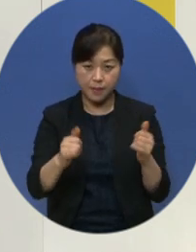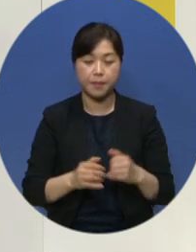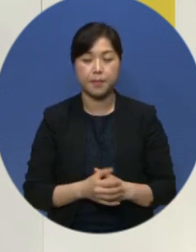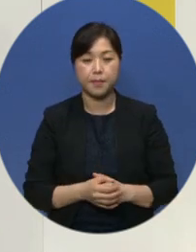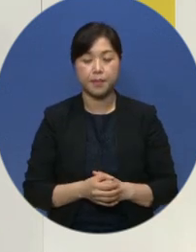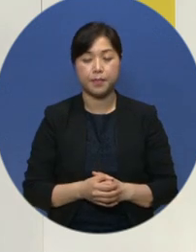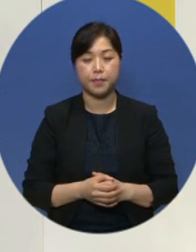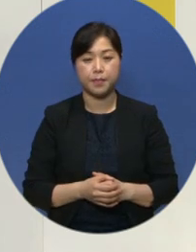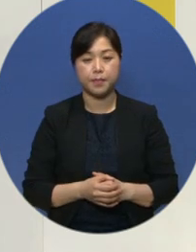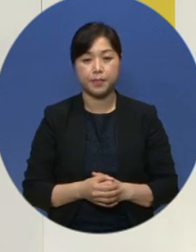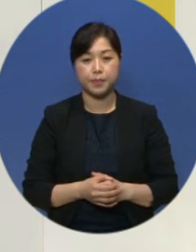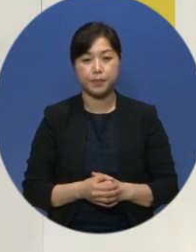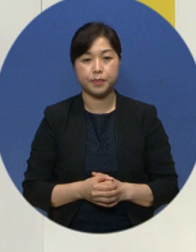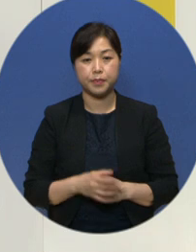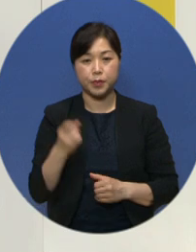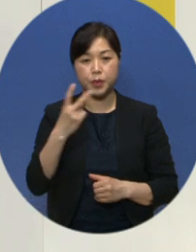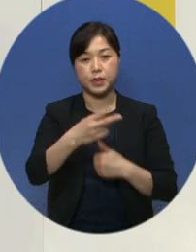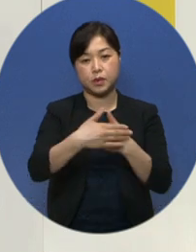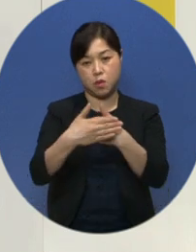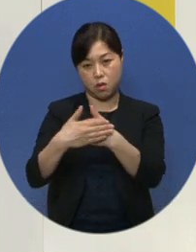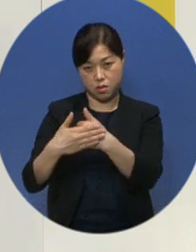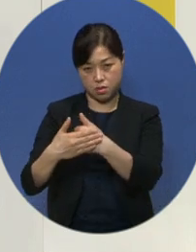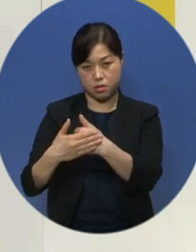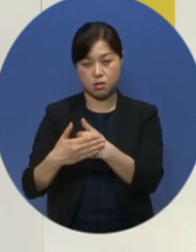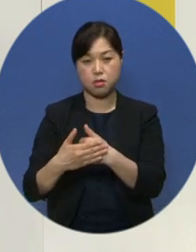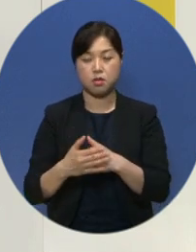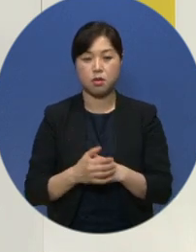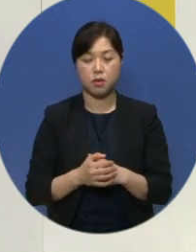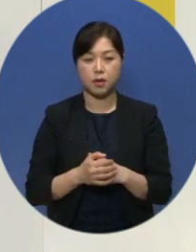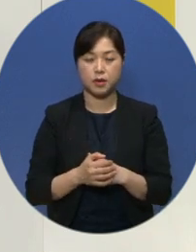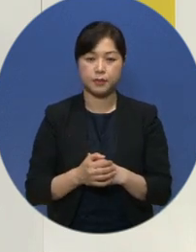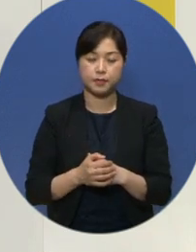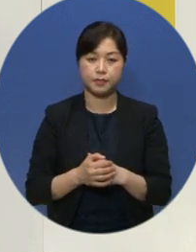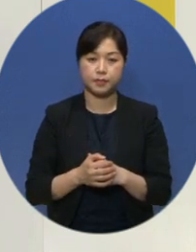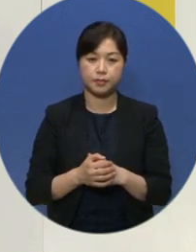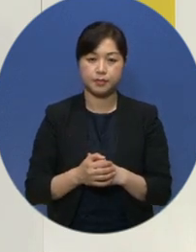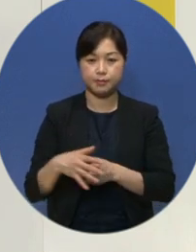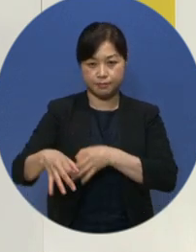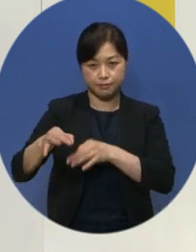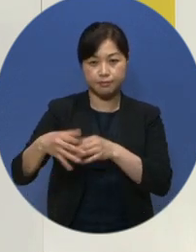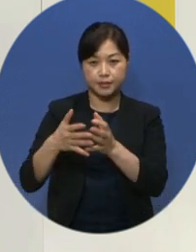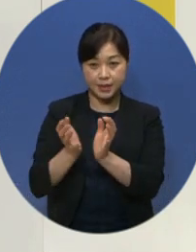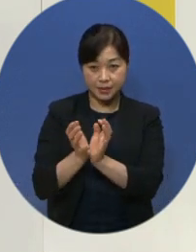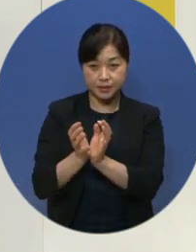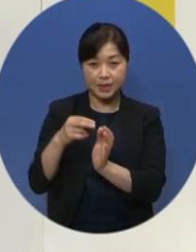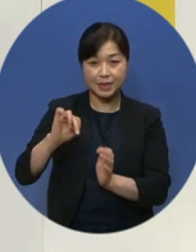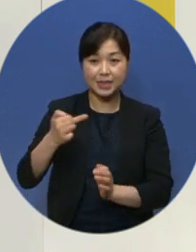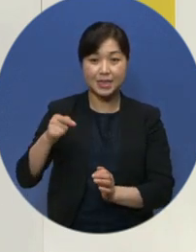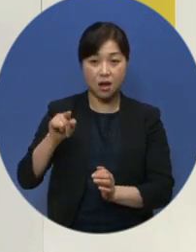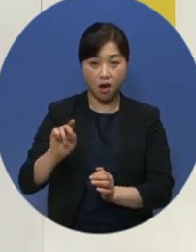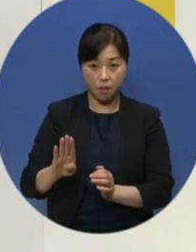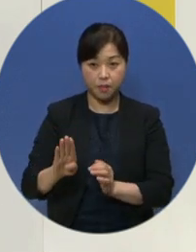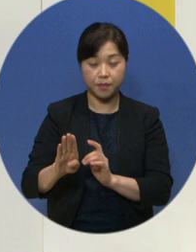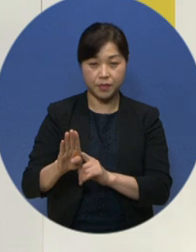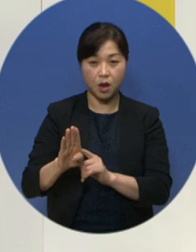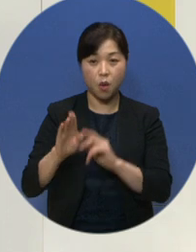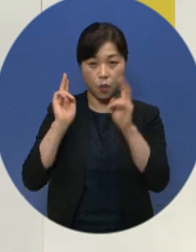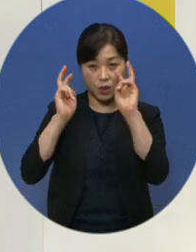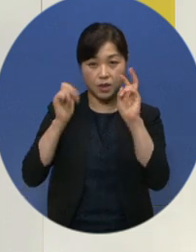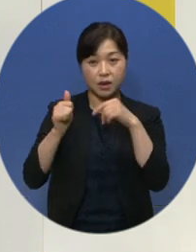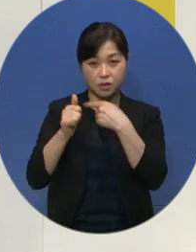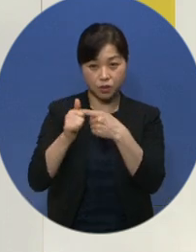이제 거기에 따르는 여러 가지 지원 뭐 또 그 다음에 실업팀 도 있고 그 그러한 것들을 이제 좀